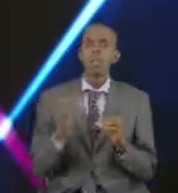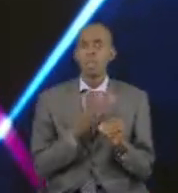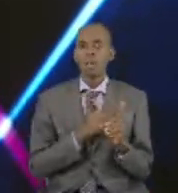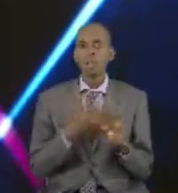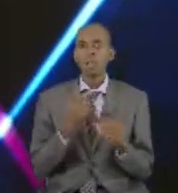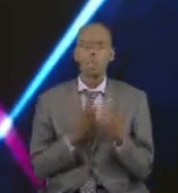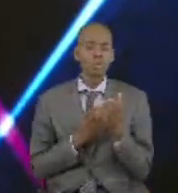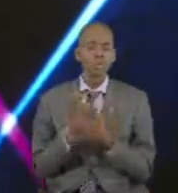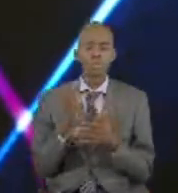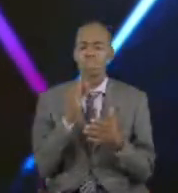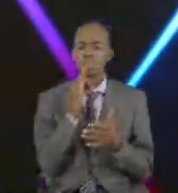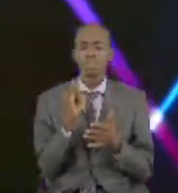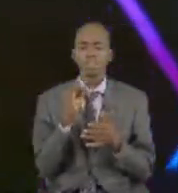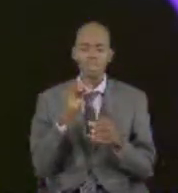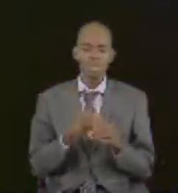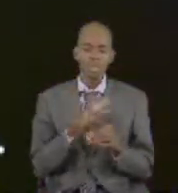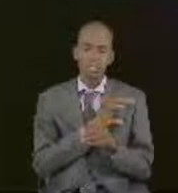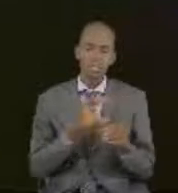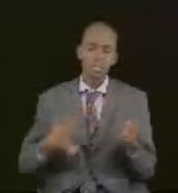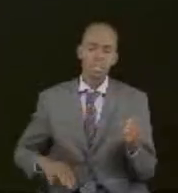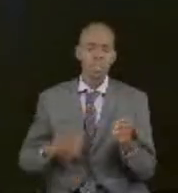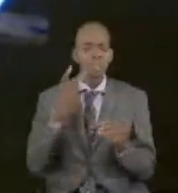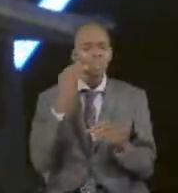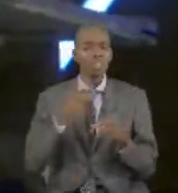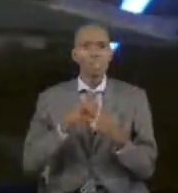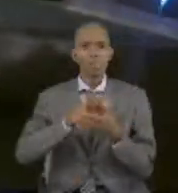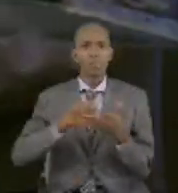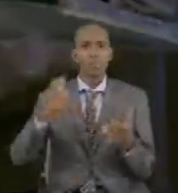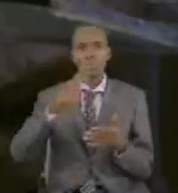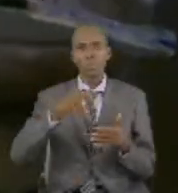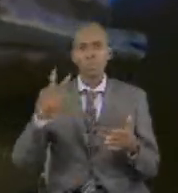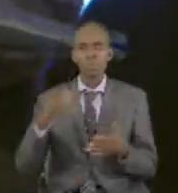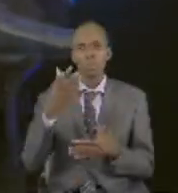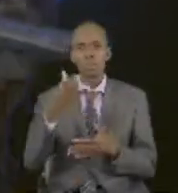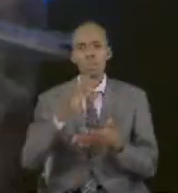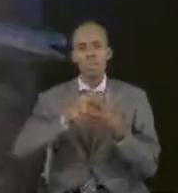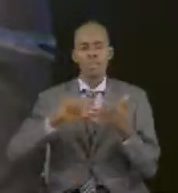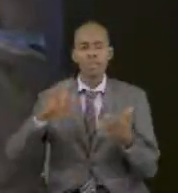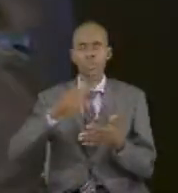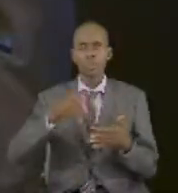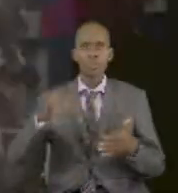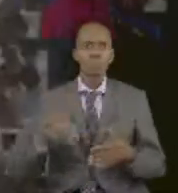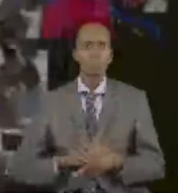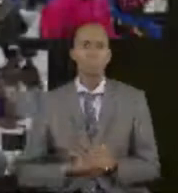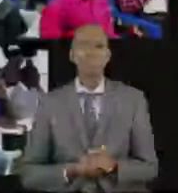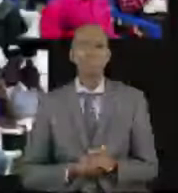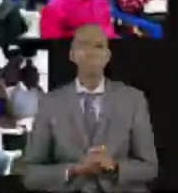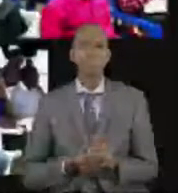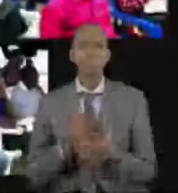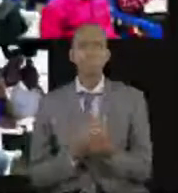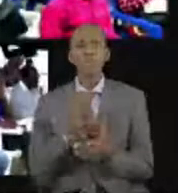si conformément à la vérité qui est en Jésus-Christ, il nous dit dans le verset 22, « Et